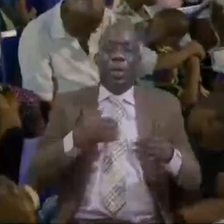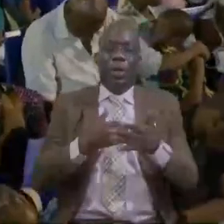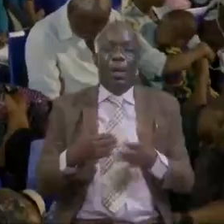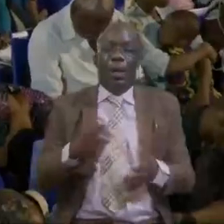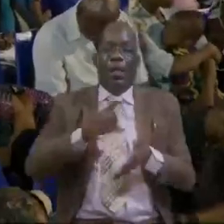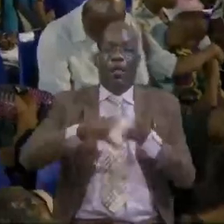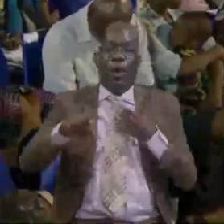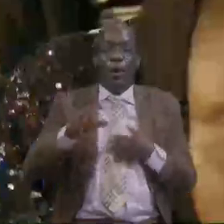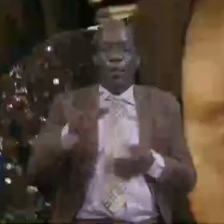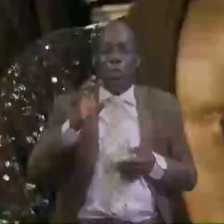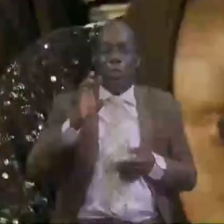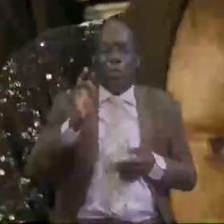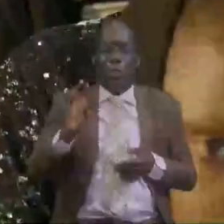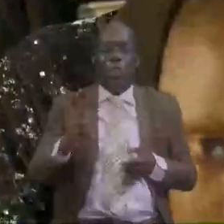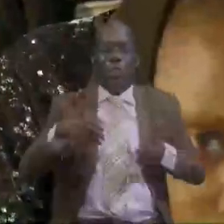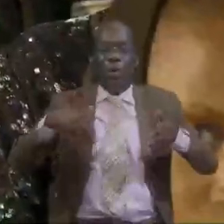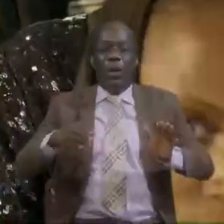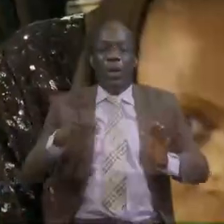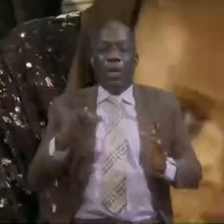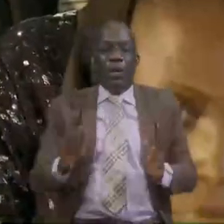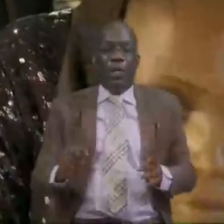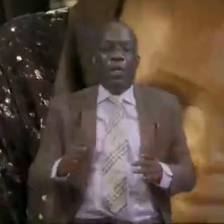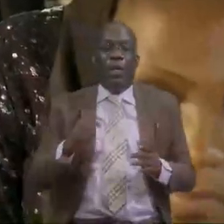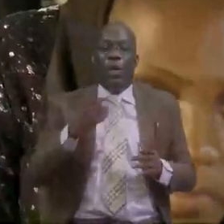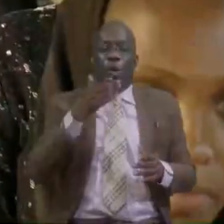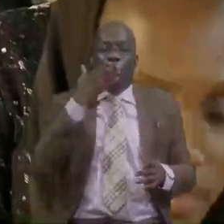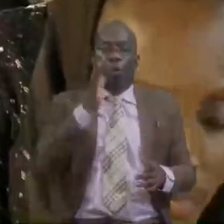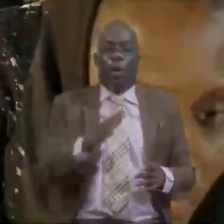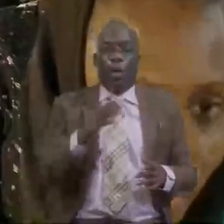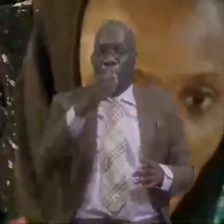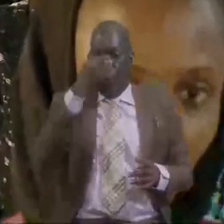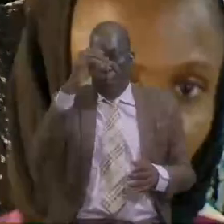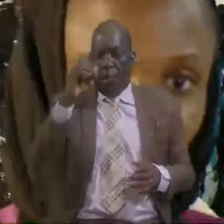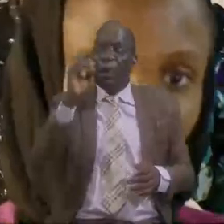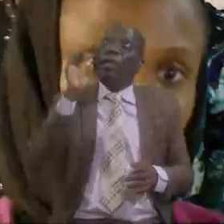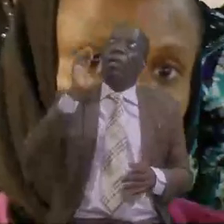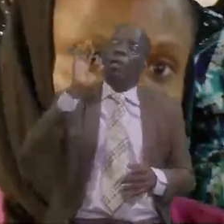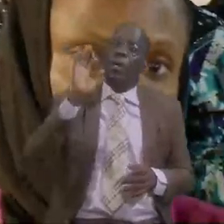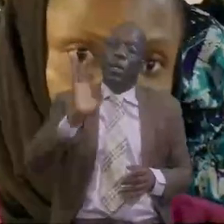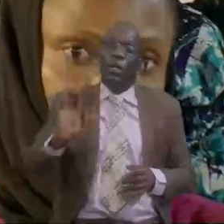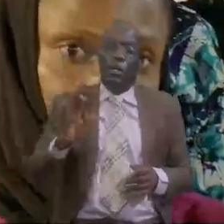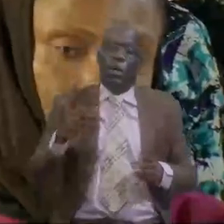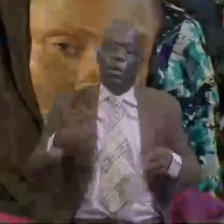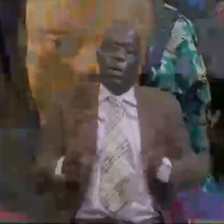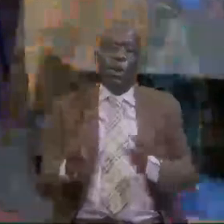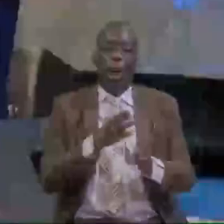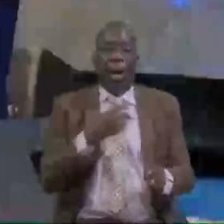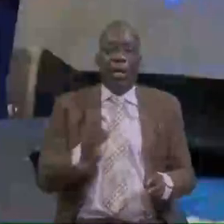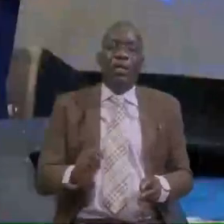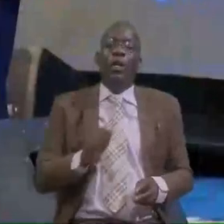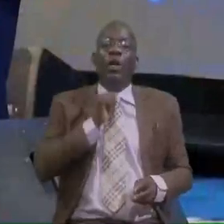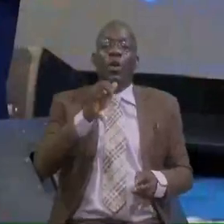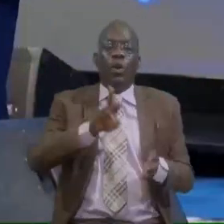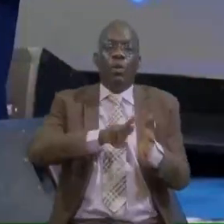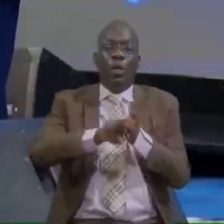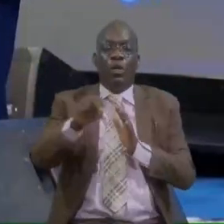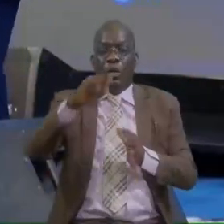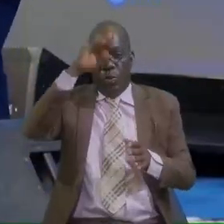Verset 7 dit que le méchant abandonne sa voie et l'homme d'iniquité ses pensées, qu'il retourne